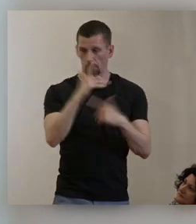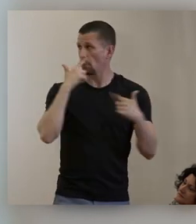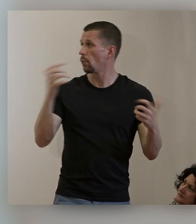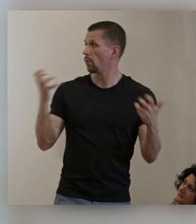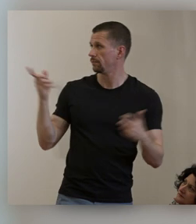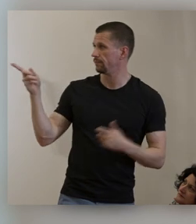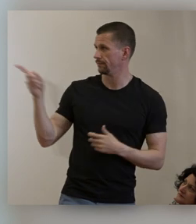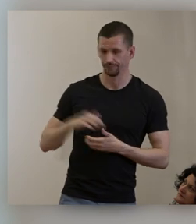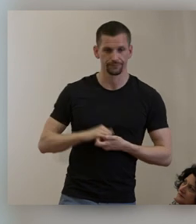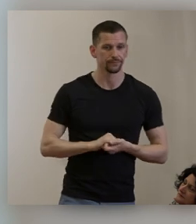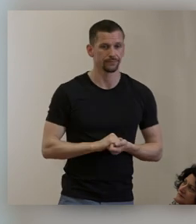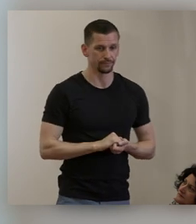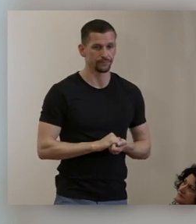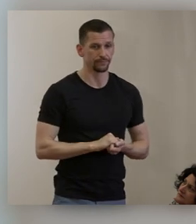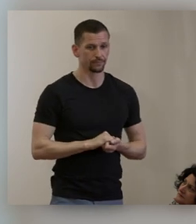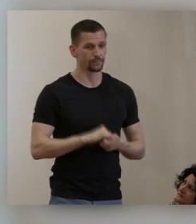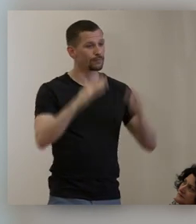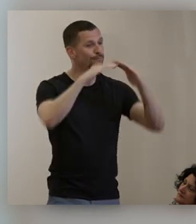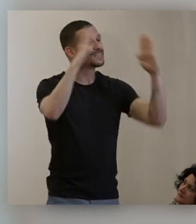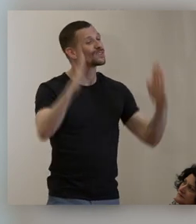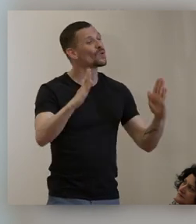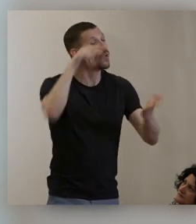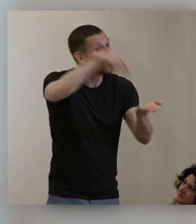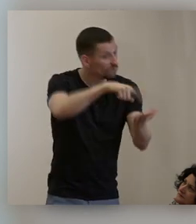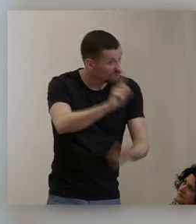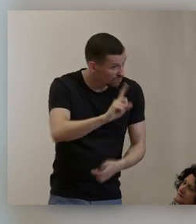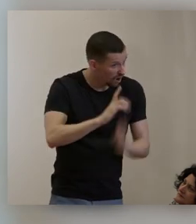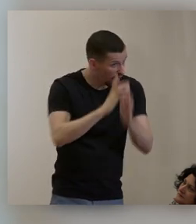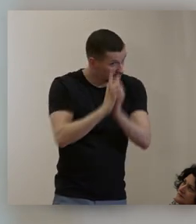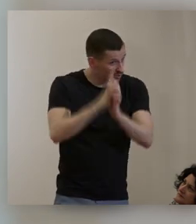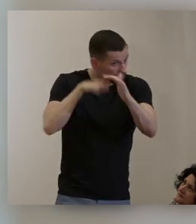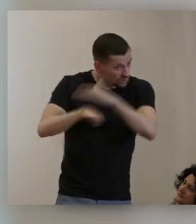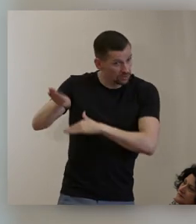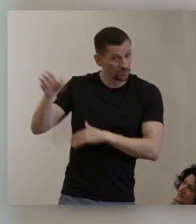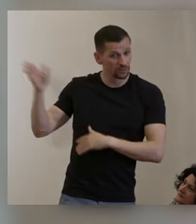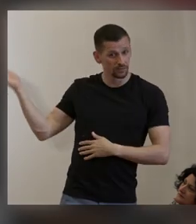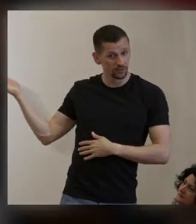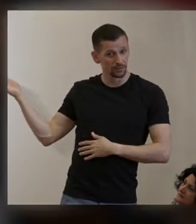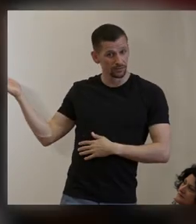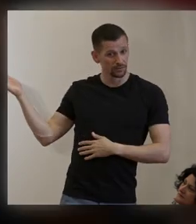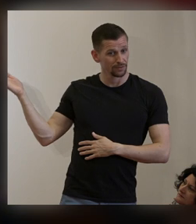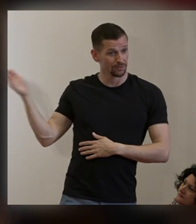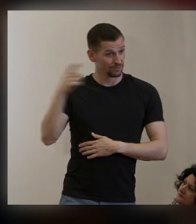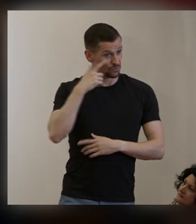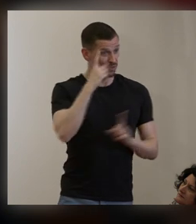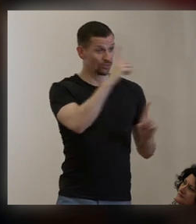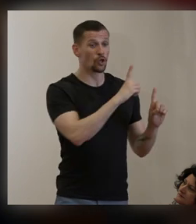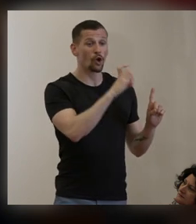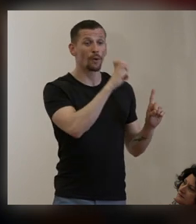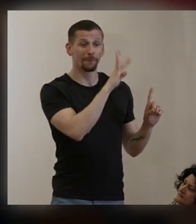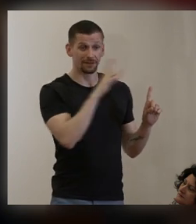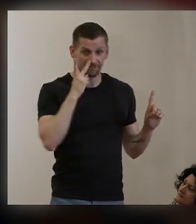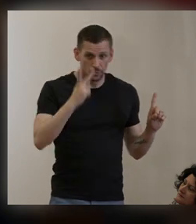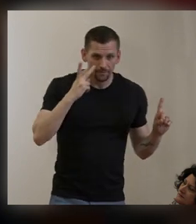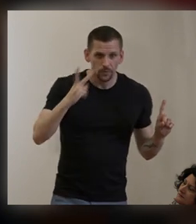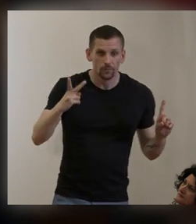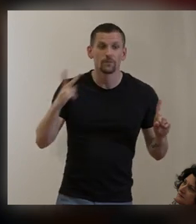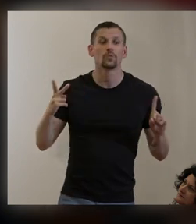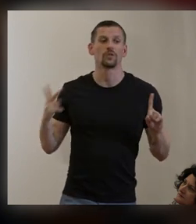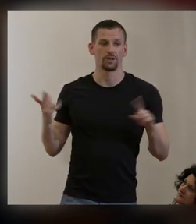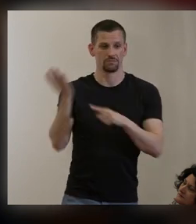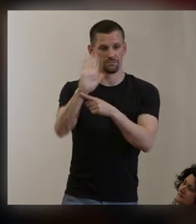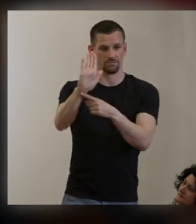titre. Et c'est l'occasion pour Debré de décrire l'église. Et vous avez en fait un sol avec des numéros. Et Debré explique qu'il s'agit